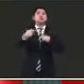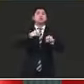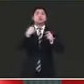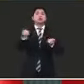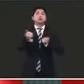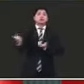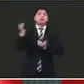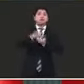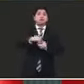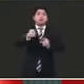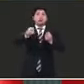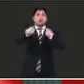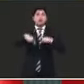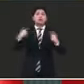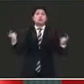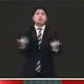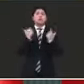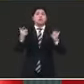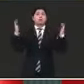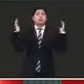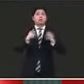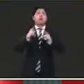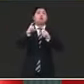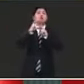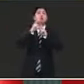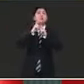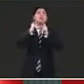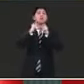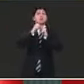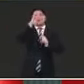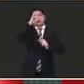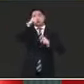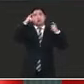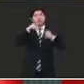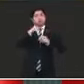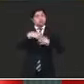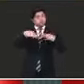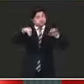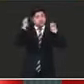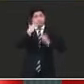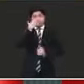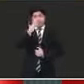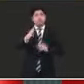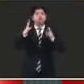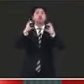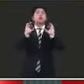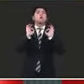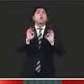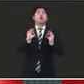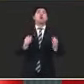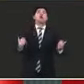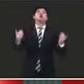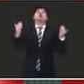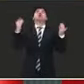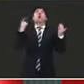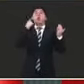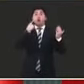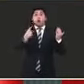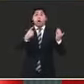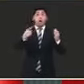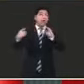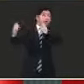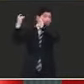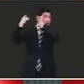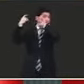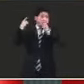işbirliği Konseyi toplantısını Dolmabahçe'de icra edeceğiz cumartesi günü de inşallah diğer